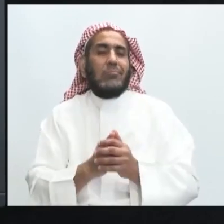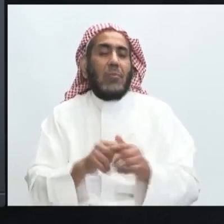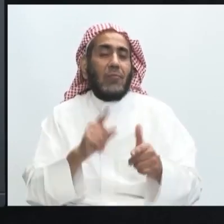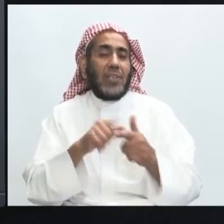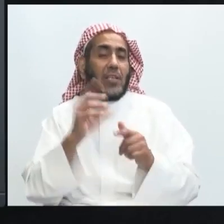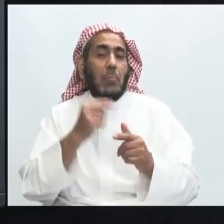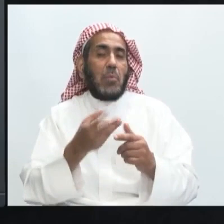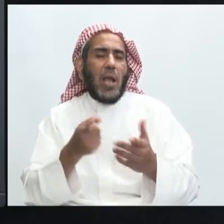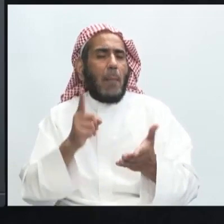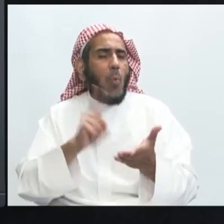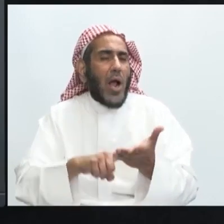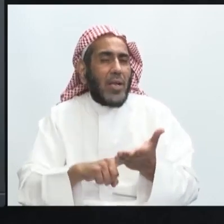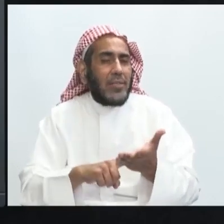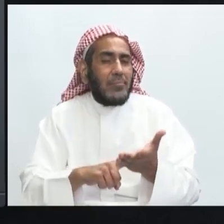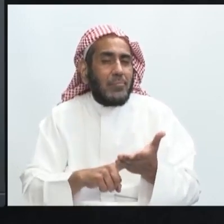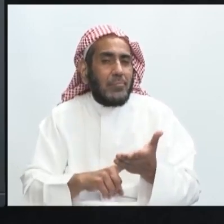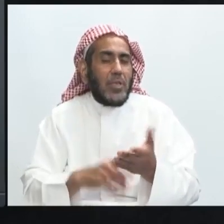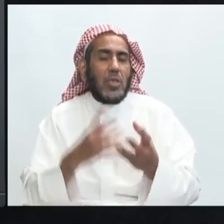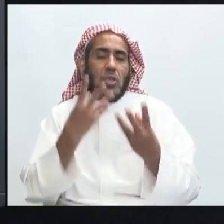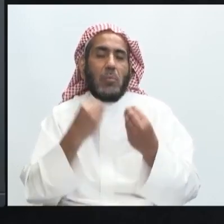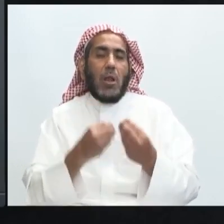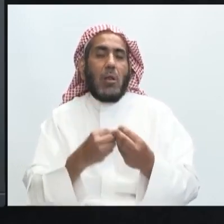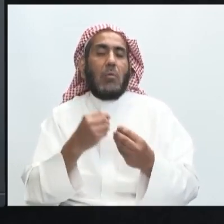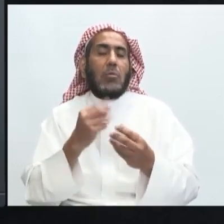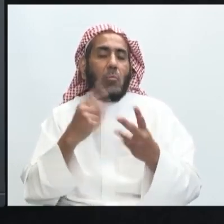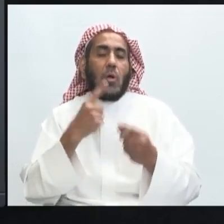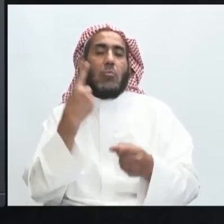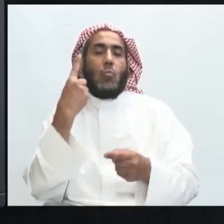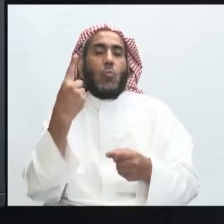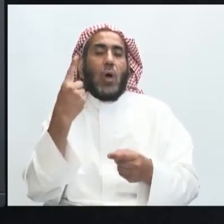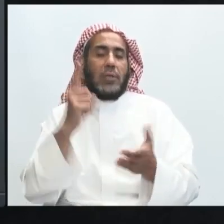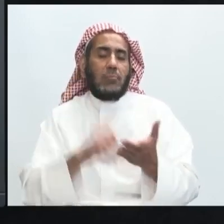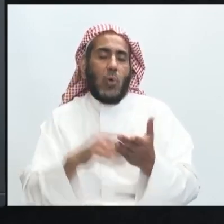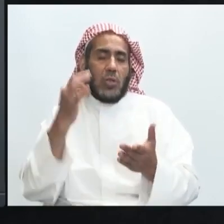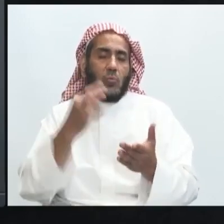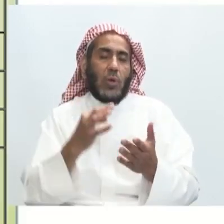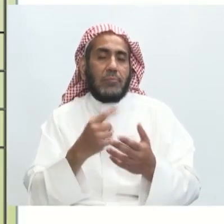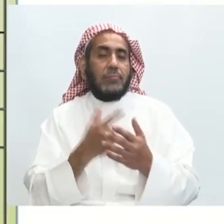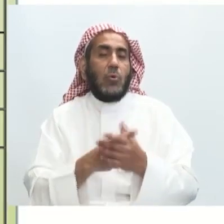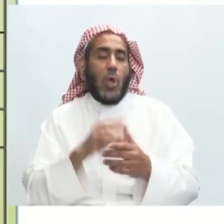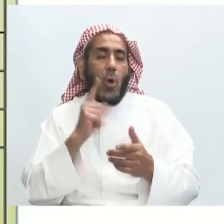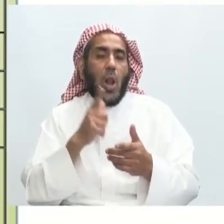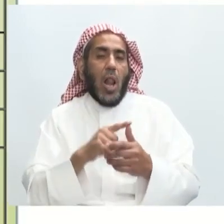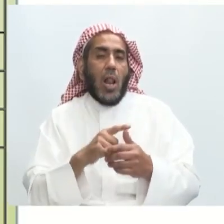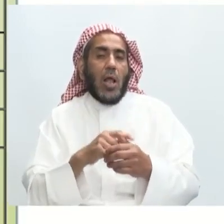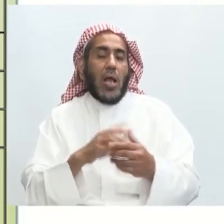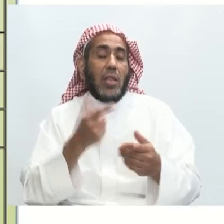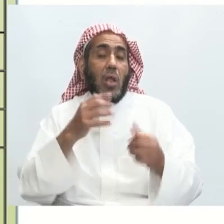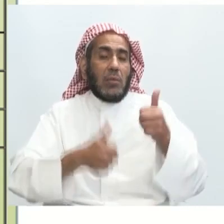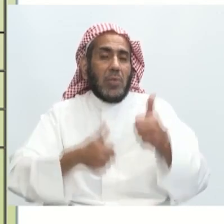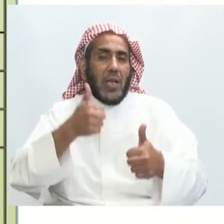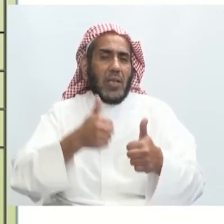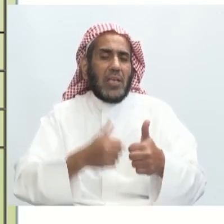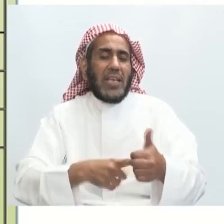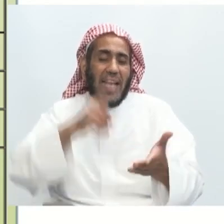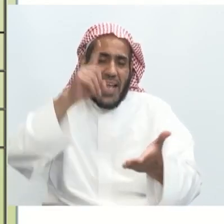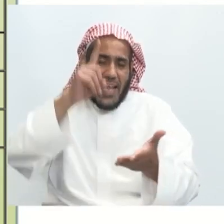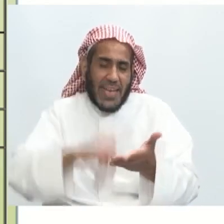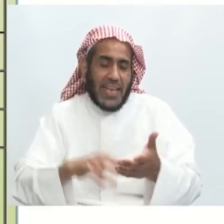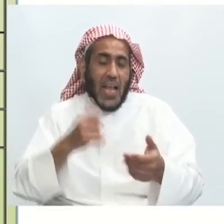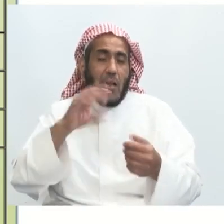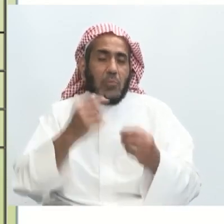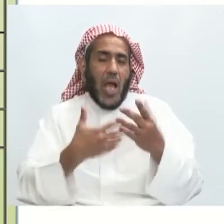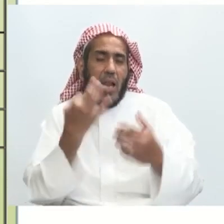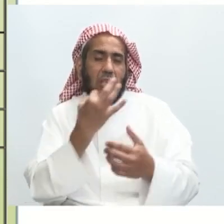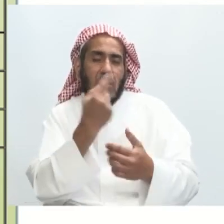فتاتي بكم مؤكد جميل لمتردد تاتي مؤكد لمؤكد واحد تقول مثلا الامتحانات ان الامتحانات